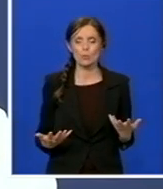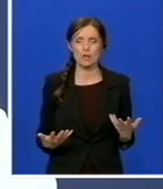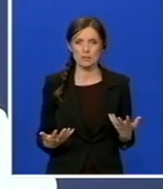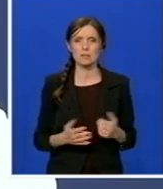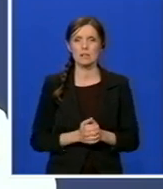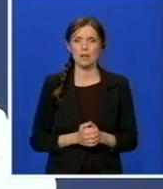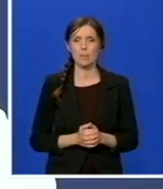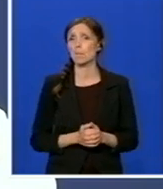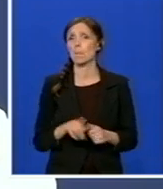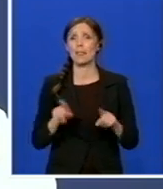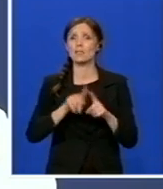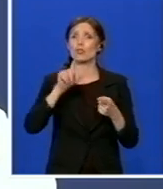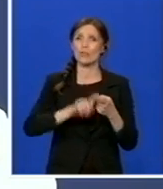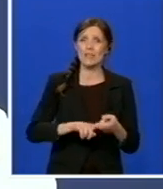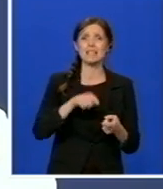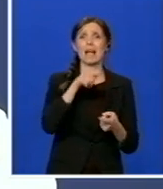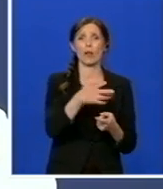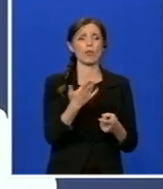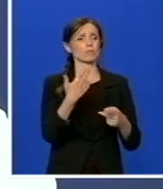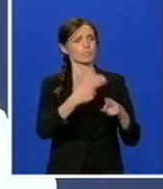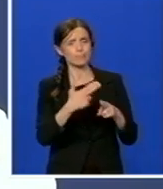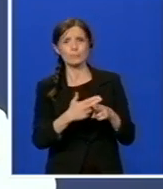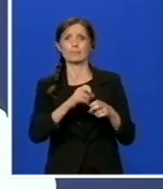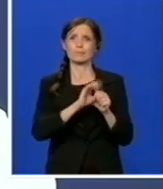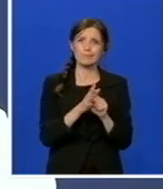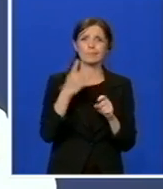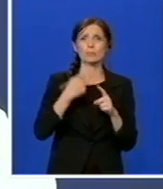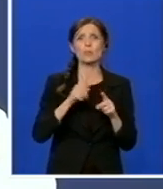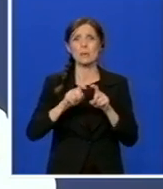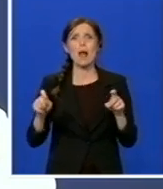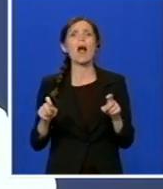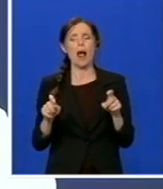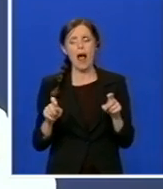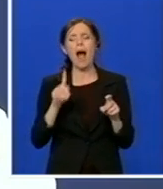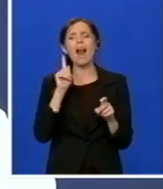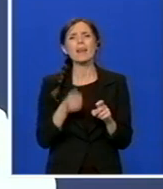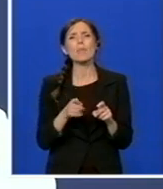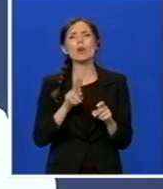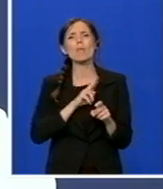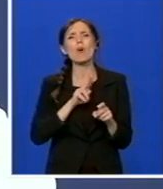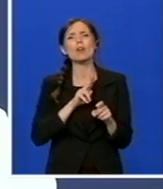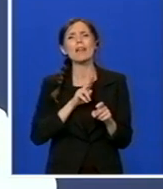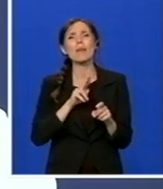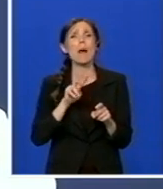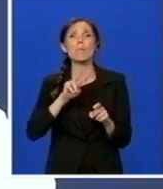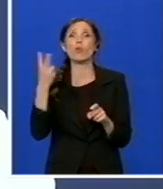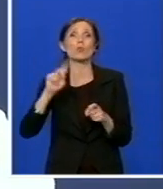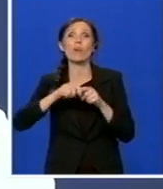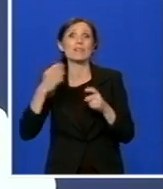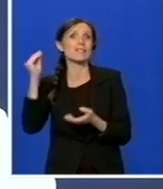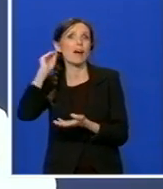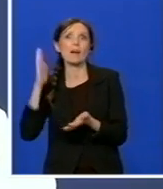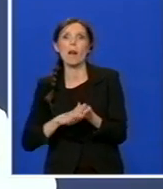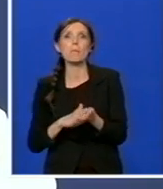i sa epidemiološkog, ali se moraju uzeti u obzir i drugi parametri i funkcionisanje državnog sistema